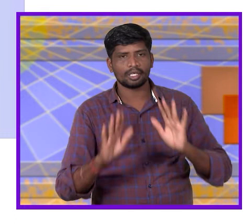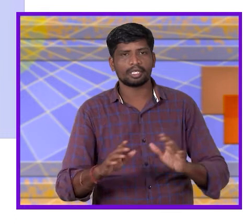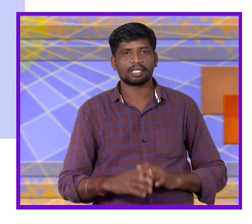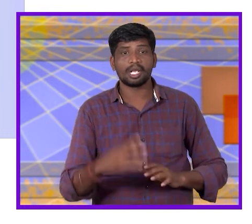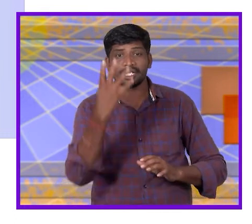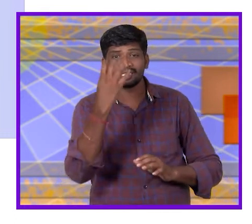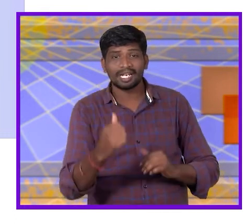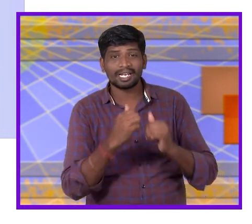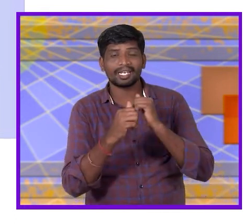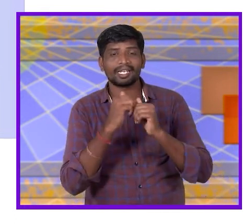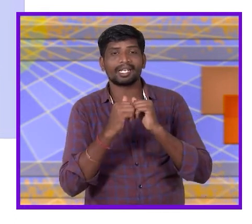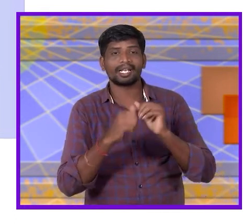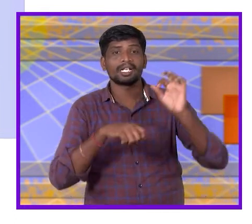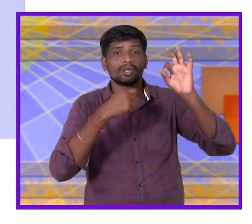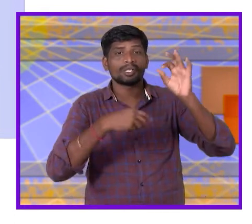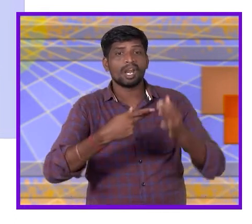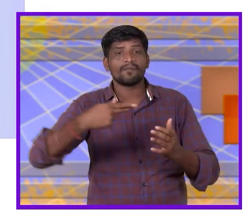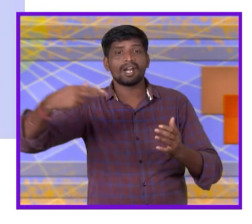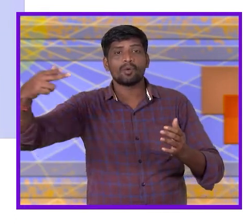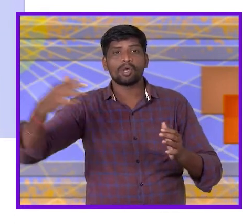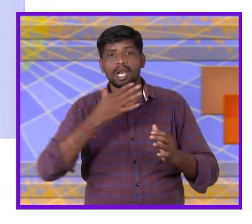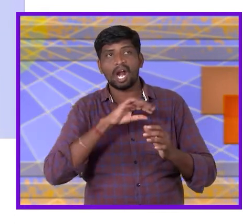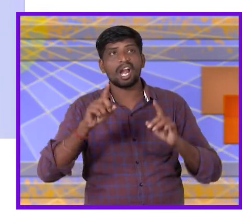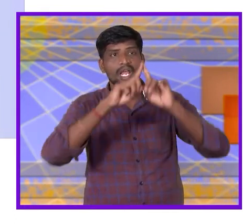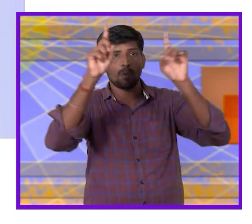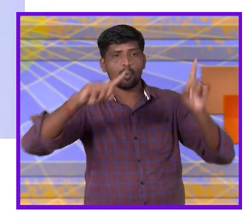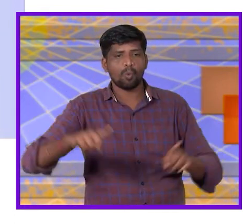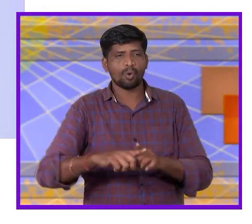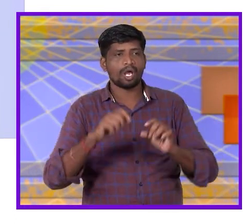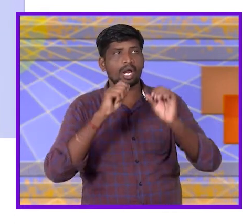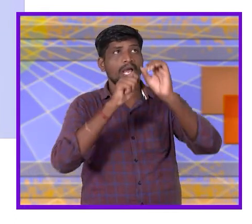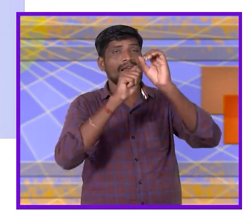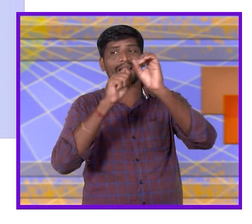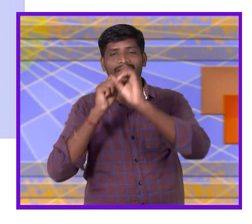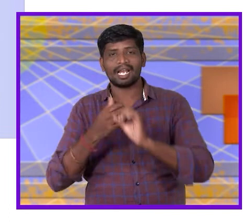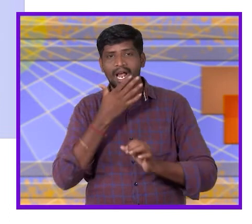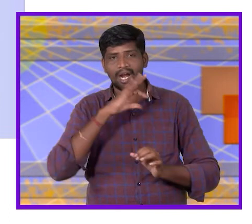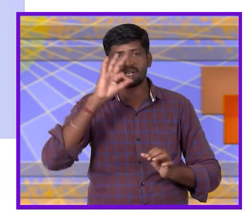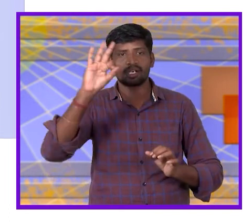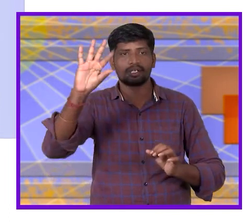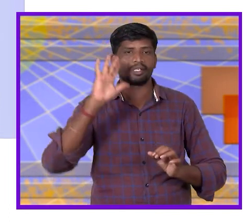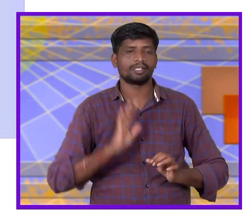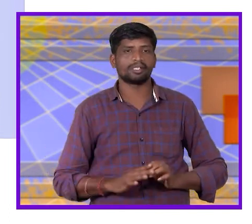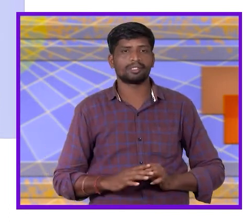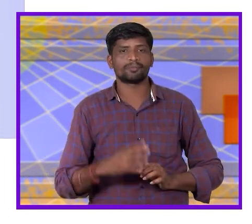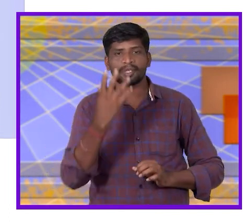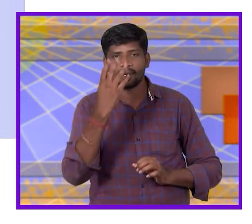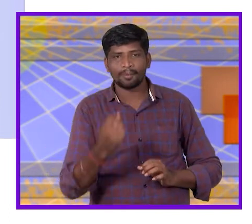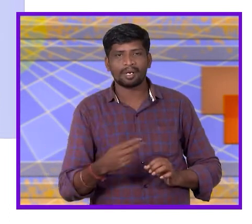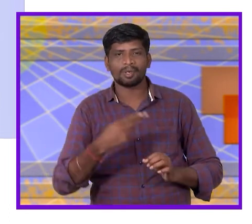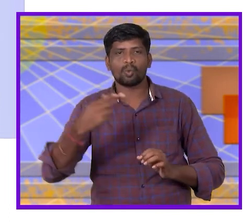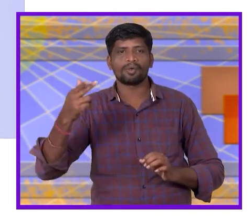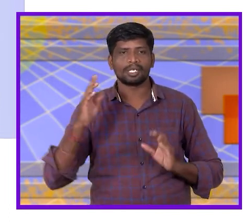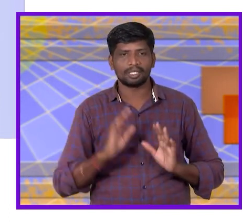சங்க இலக்கிய காட்சிகள் வண்ண ஓவியங்களாக உலக தமிழ்ச்சங்க கட்டடங்களில் மிக தத்ரூபமாக